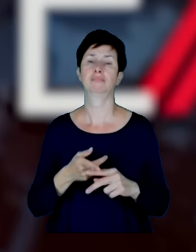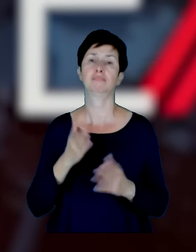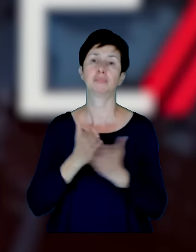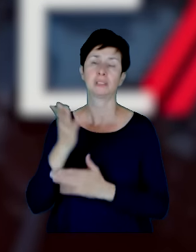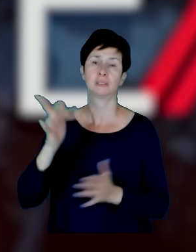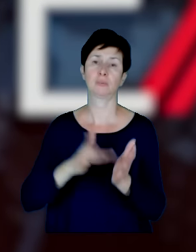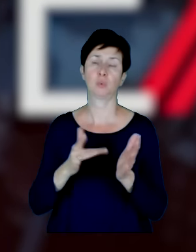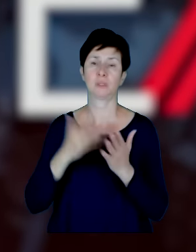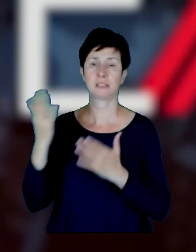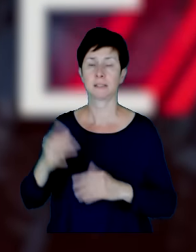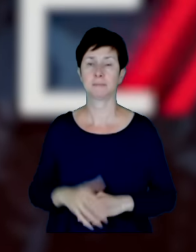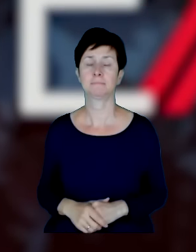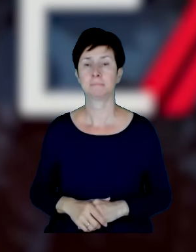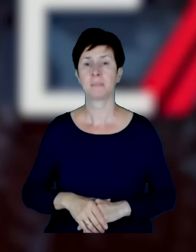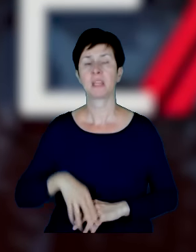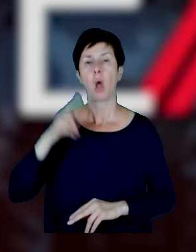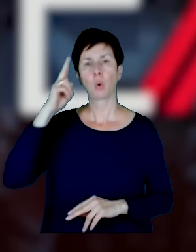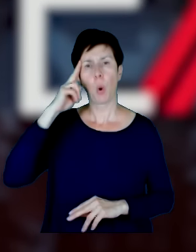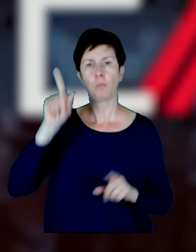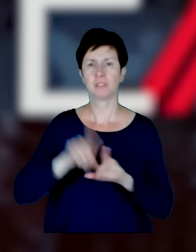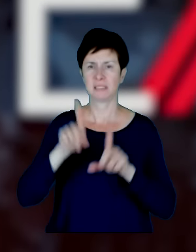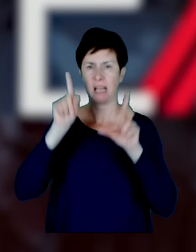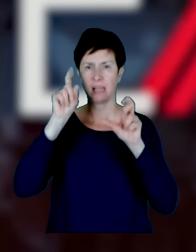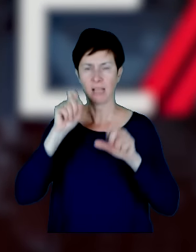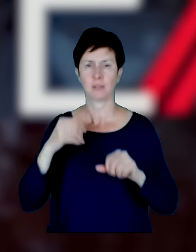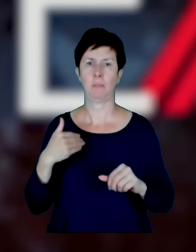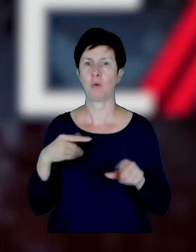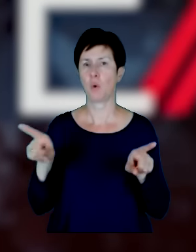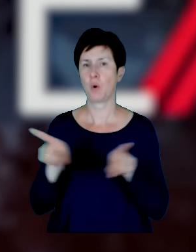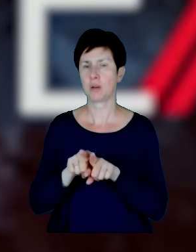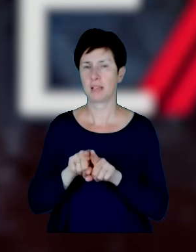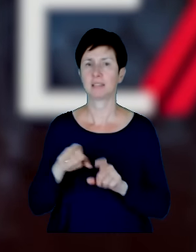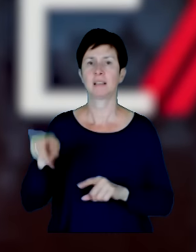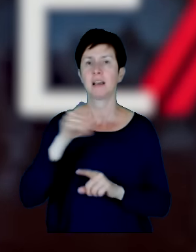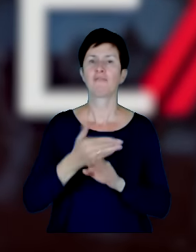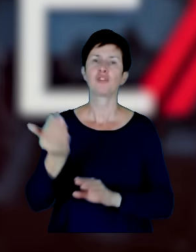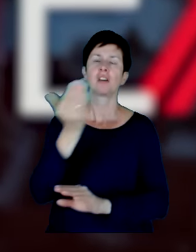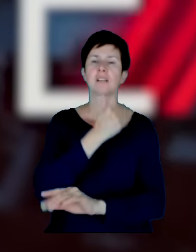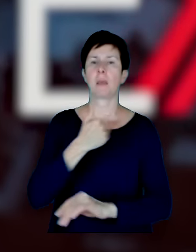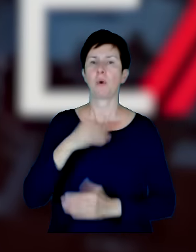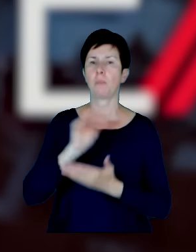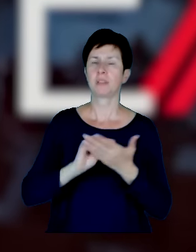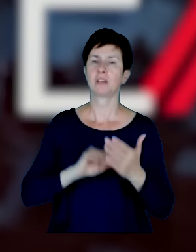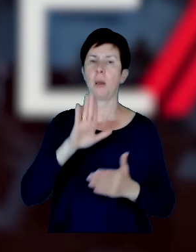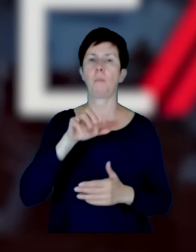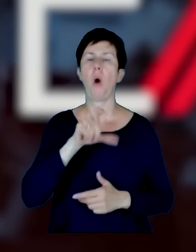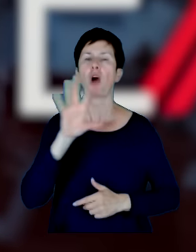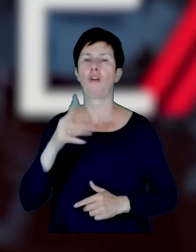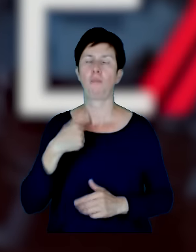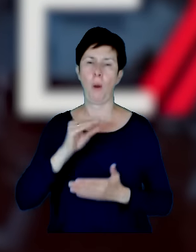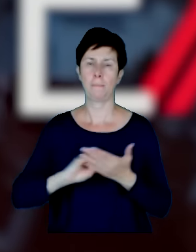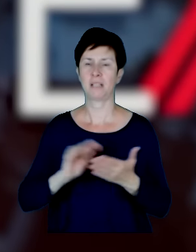komunizm i satanizm w jednym stały domu ostrzegali przed tym choćby wielcy rosyjscy pisarze bułhakow Czy jerofiejew połączenie